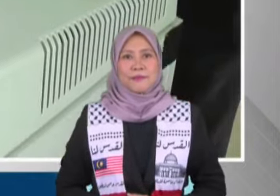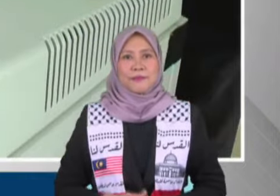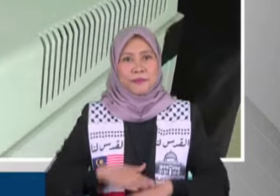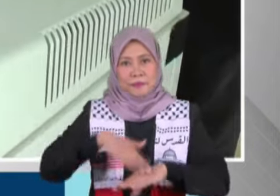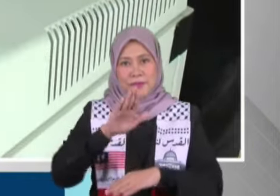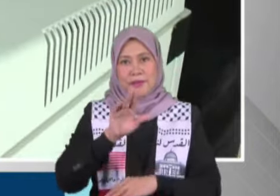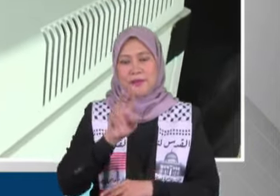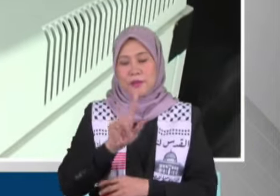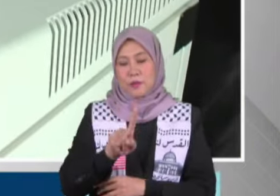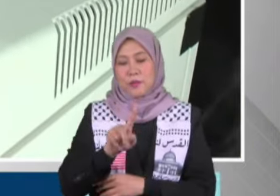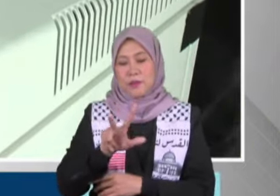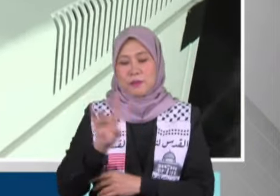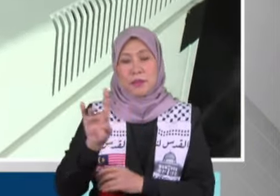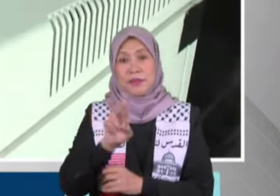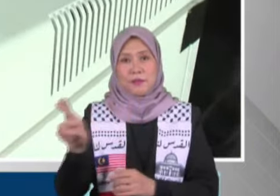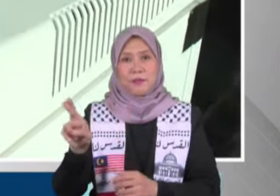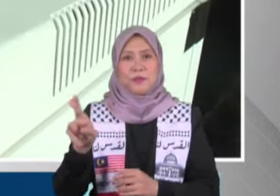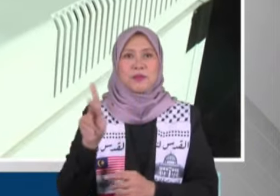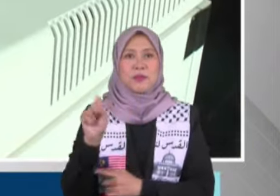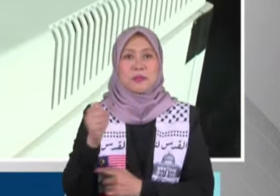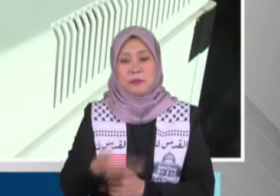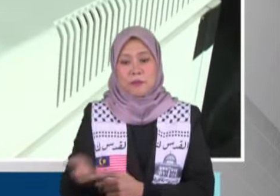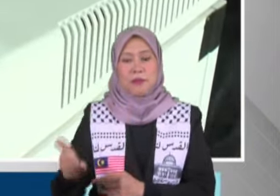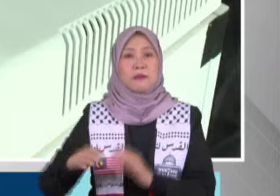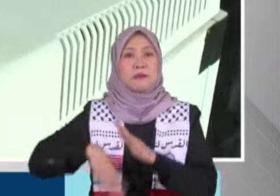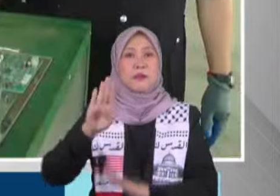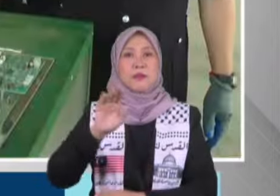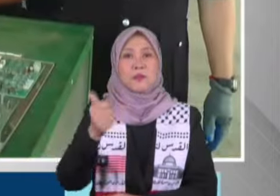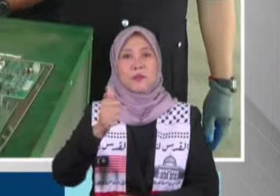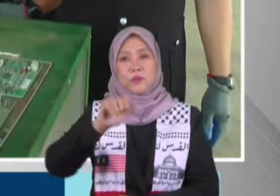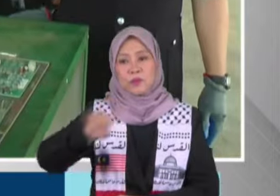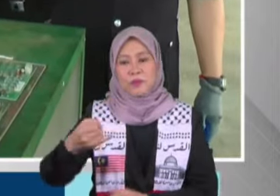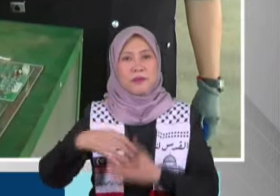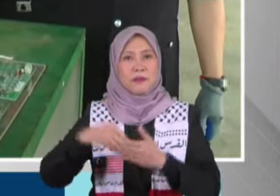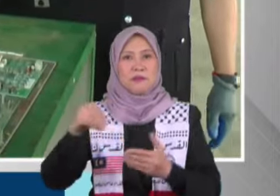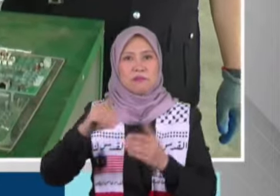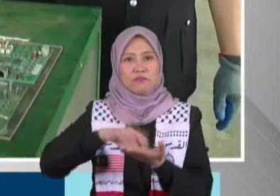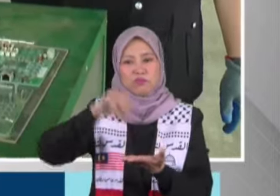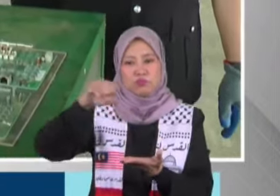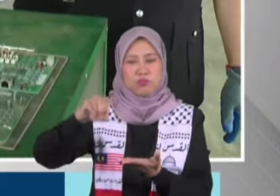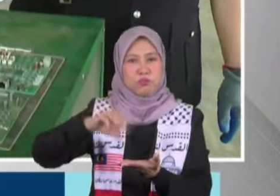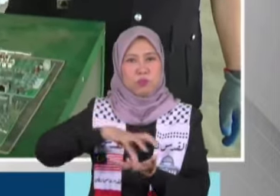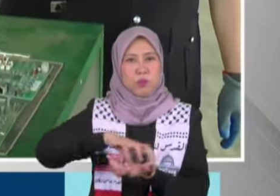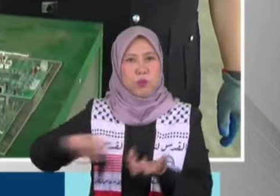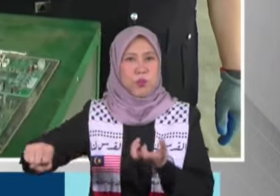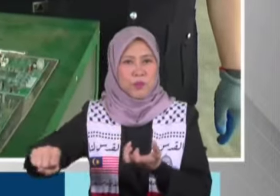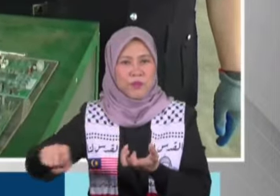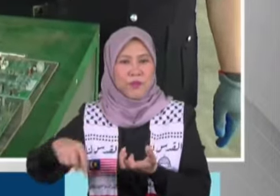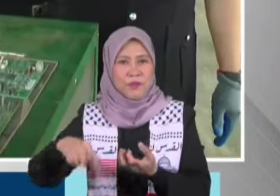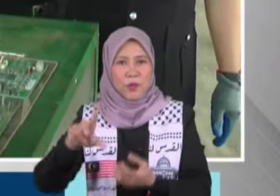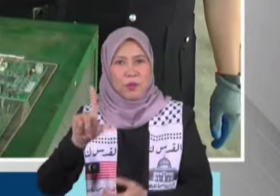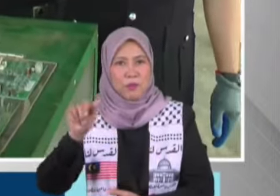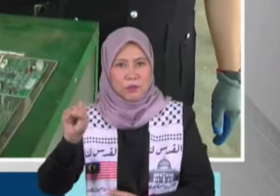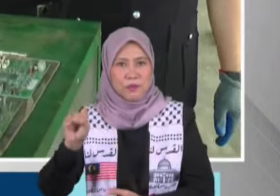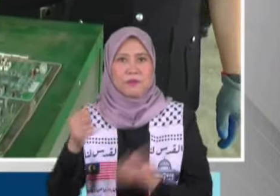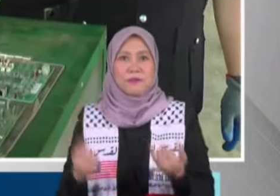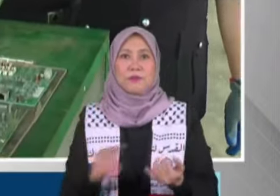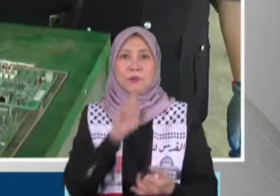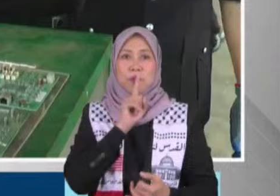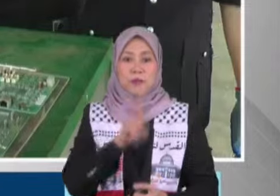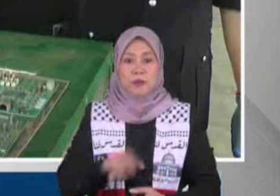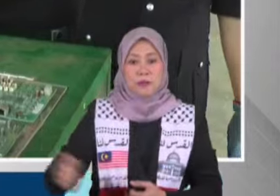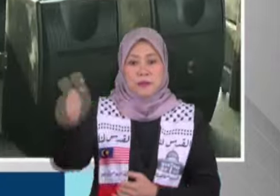Lebih 138,000 barangan kes bernilai 10 juta ringgit dilupuskan. Ketua Polis Daerah Sungai Buloh berkata, ia terdiri